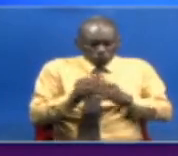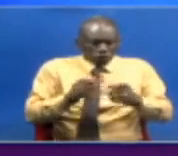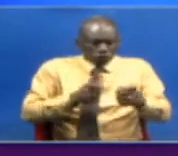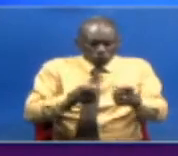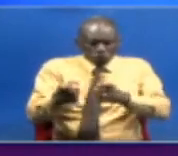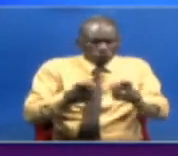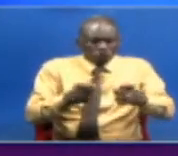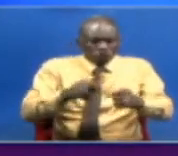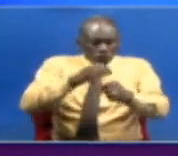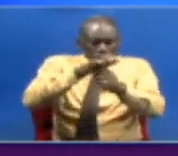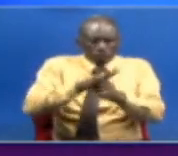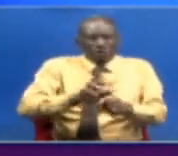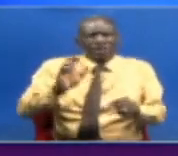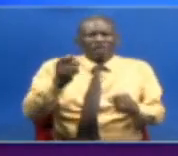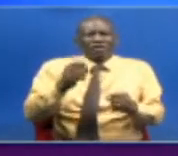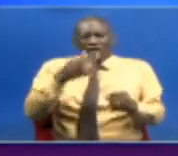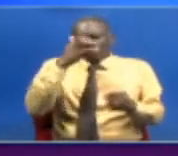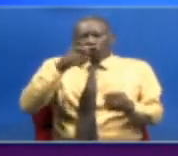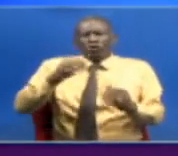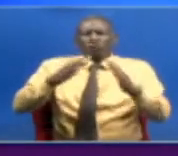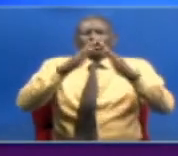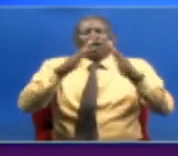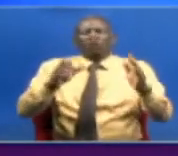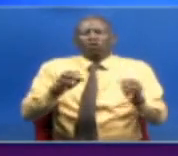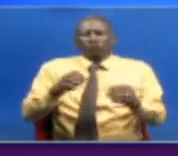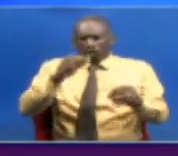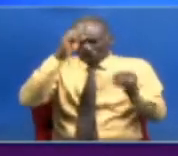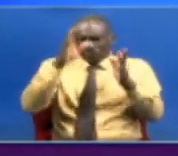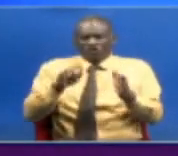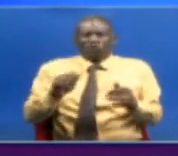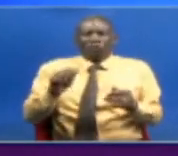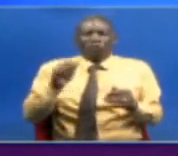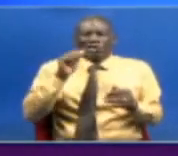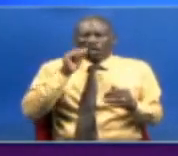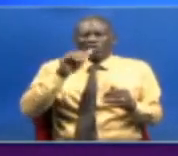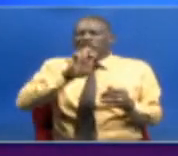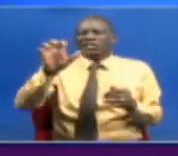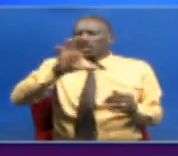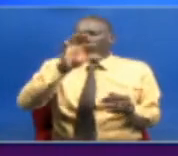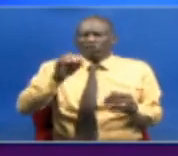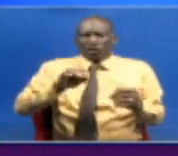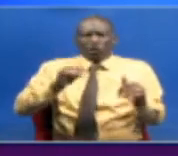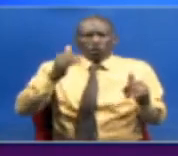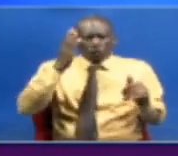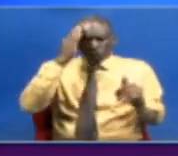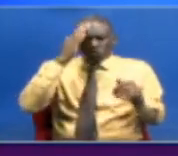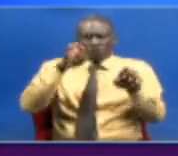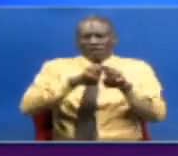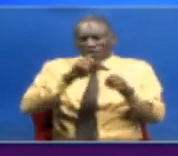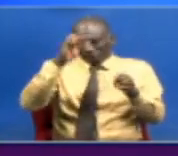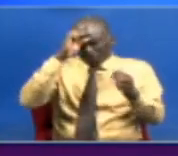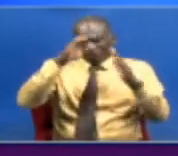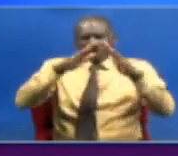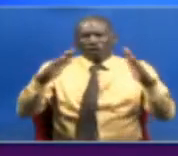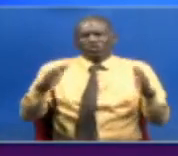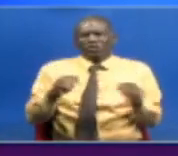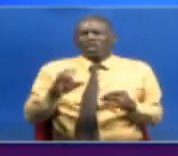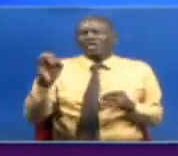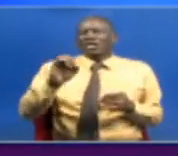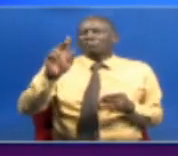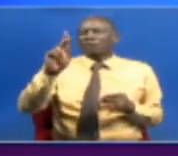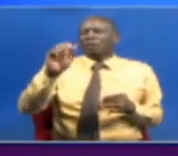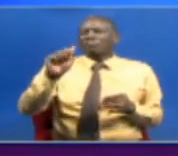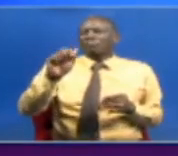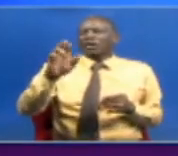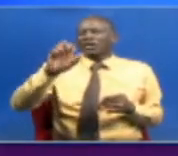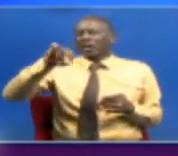yalikuwa makazi ya gavana wa British East Africa wakati huo huo, ikijulikana kama Government House. Ibrahim Karanja anaangazia umuhimu wa ikulu